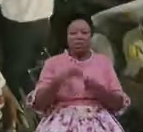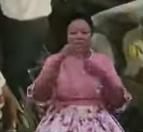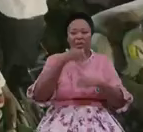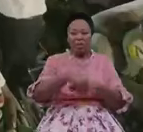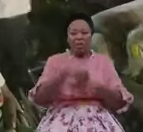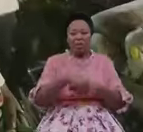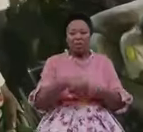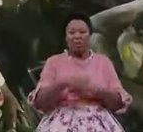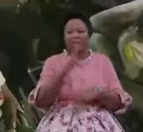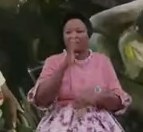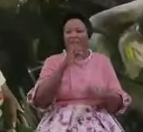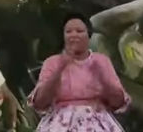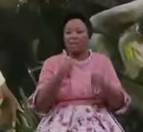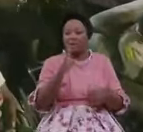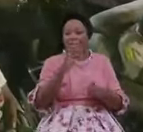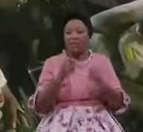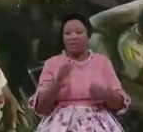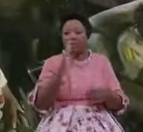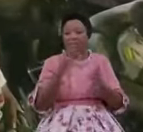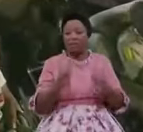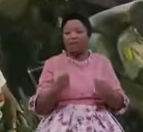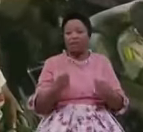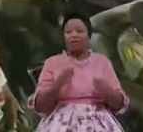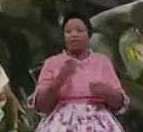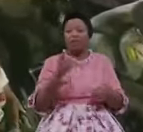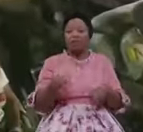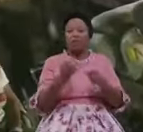tis personne doit rentrer chez lui